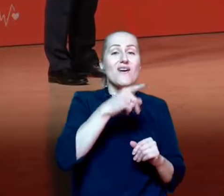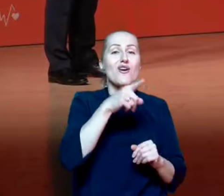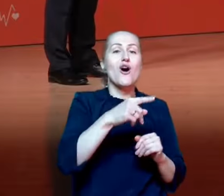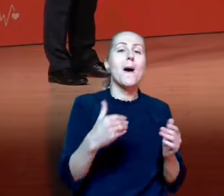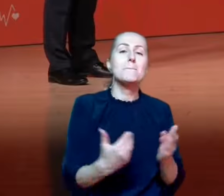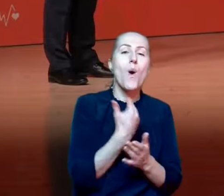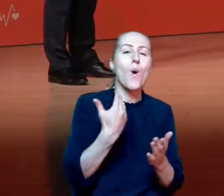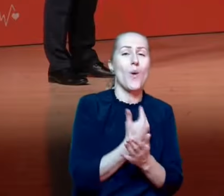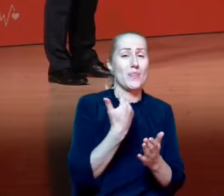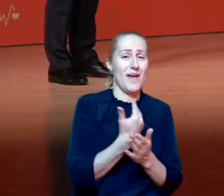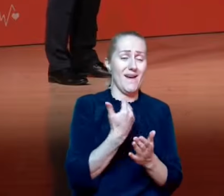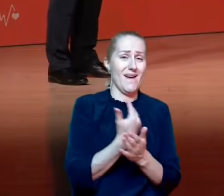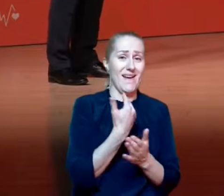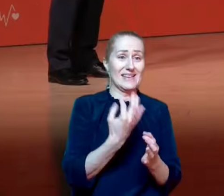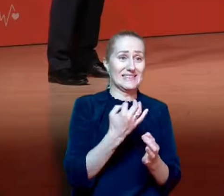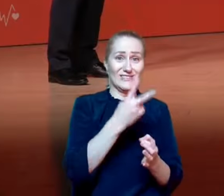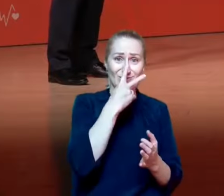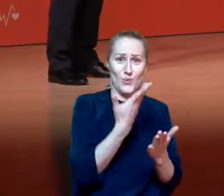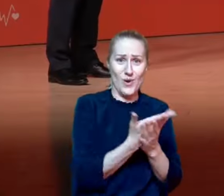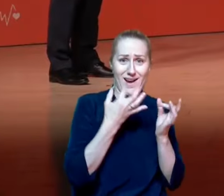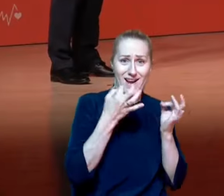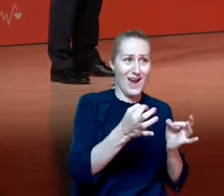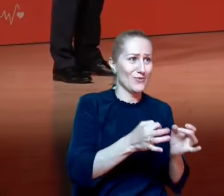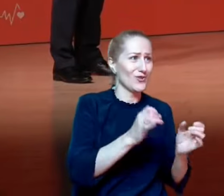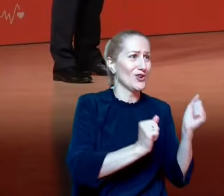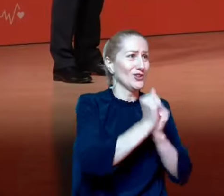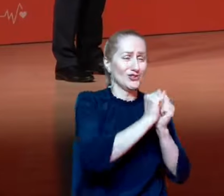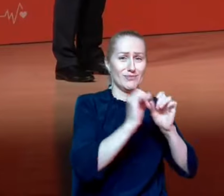rezygnacji z pojazdu silnikowego na rzecz